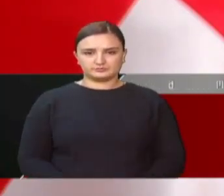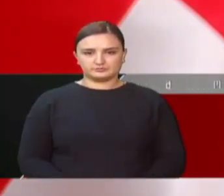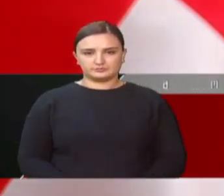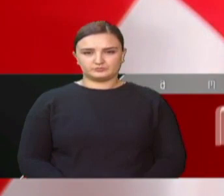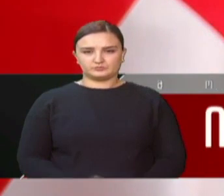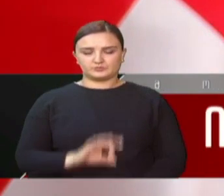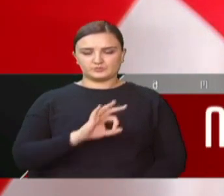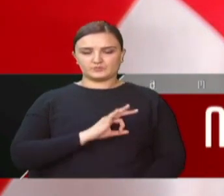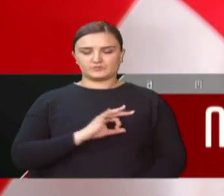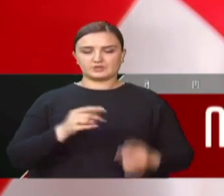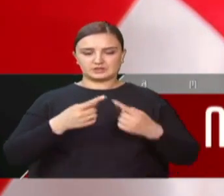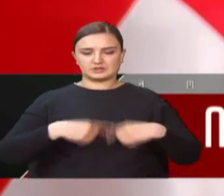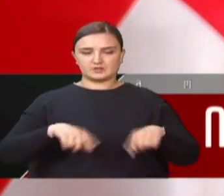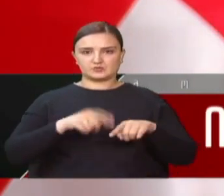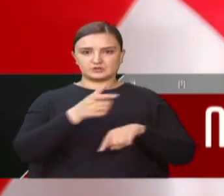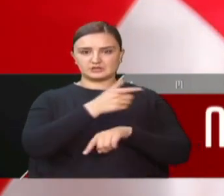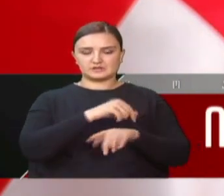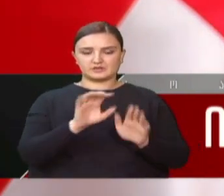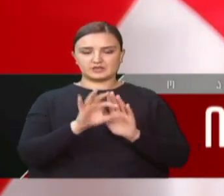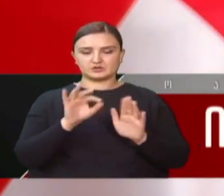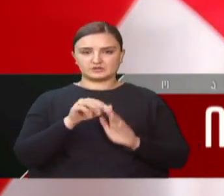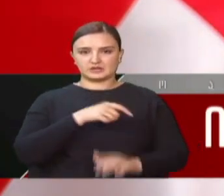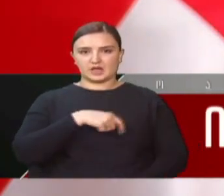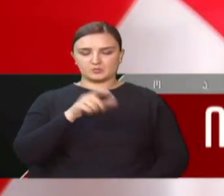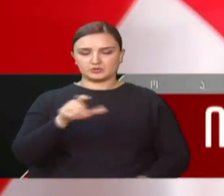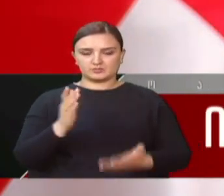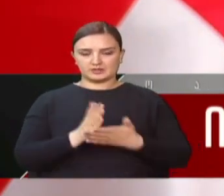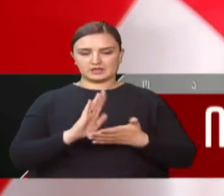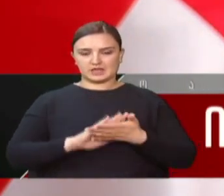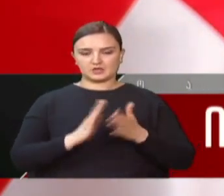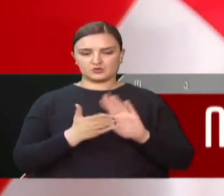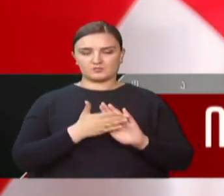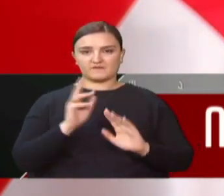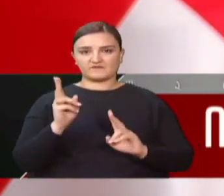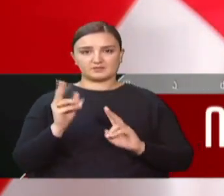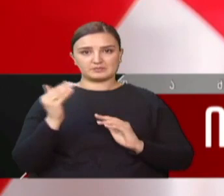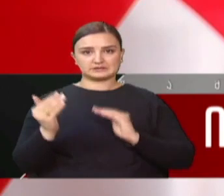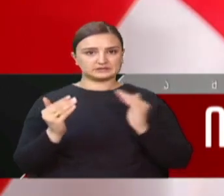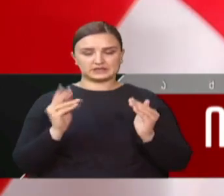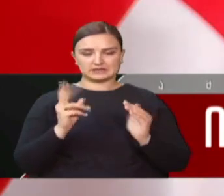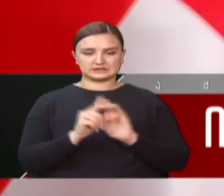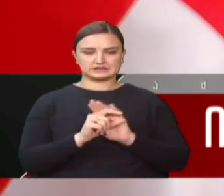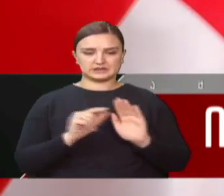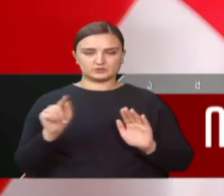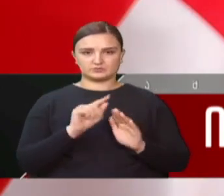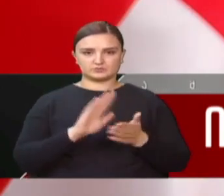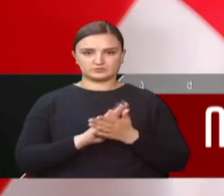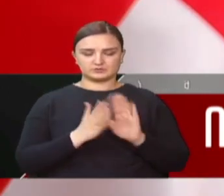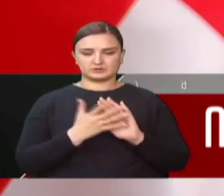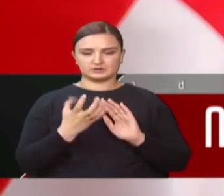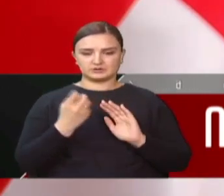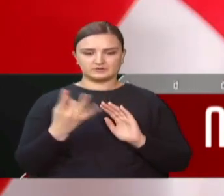Justiții s-au ce se vor psarce vas, este deputate, bi, are engari, gebuli, ara. Vin mesta, ne arămet ca indat de status. Ide vertical, s-a